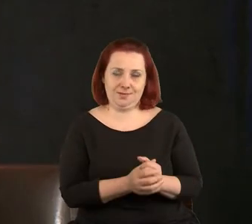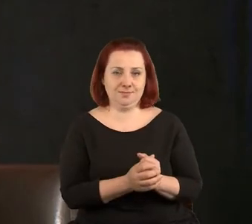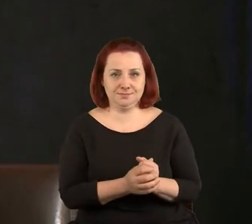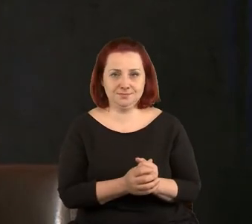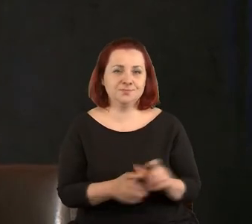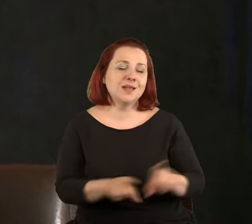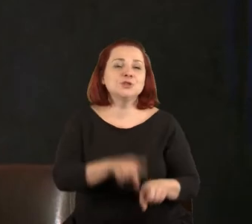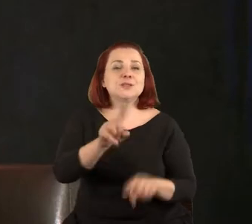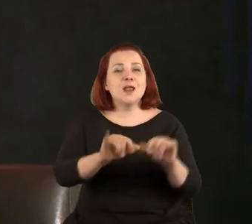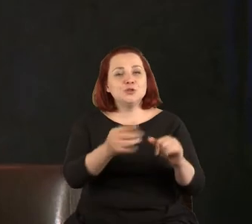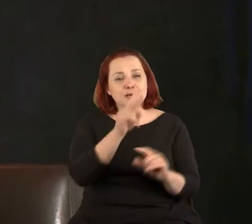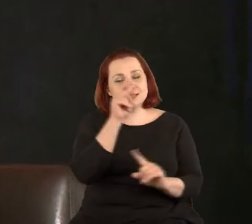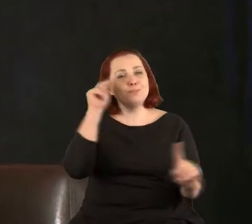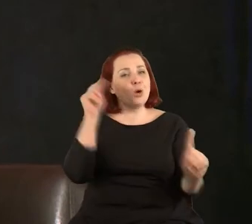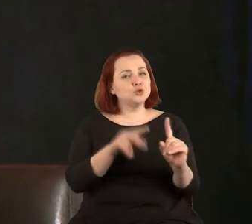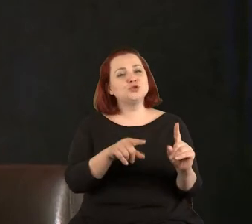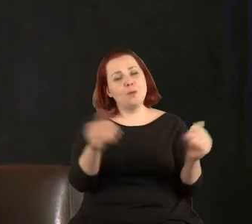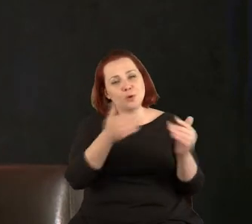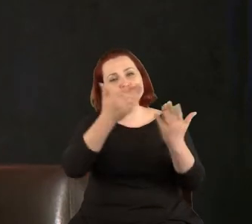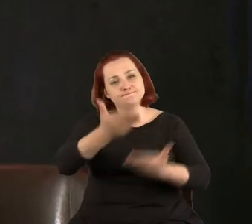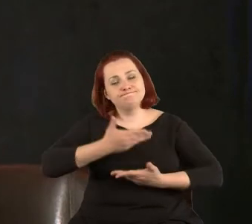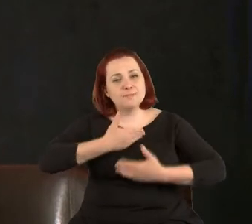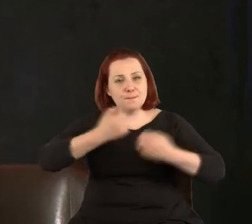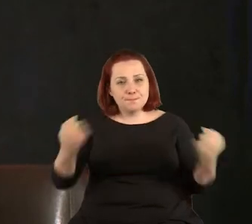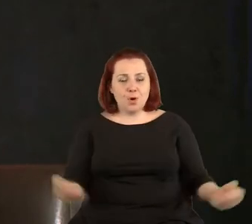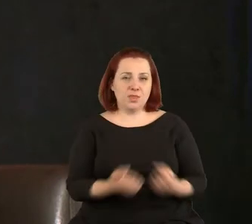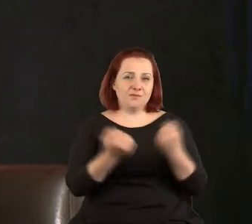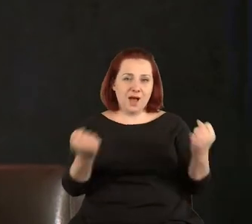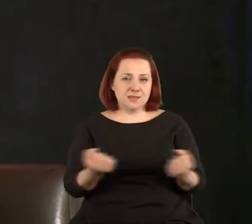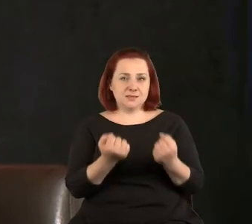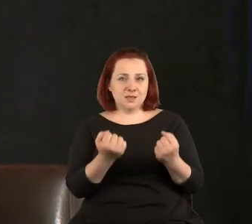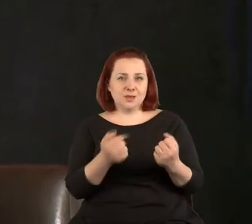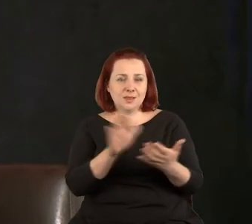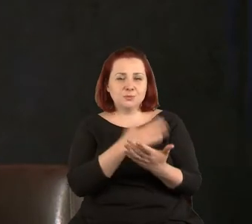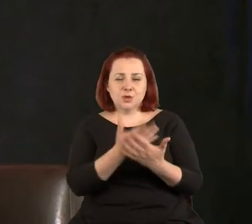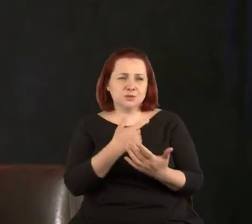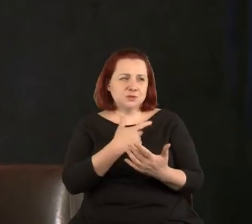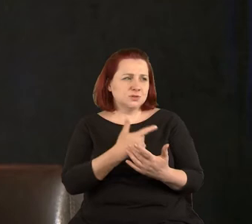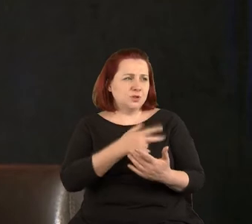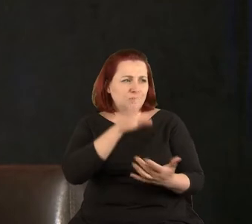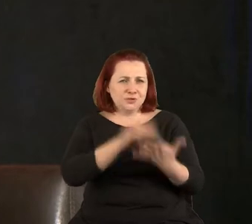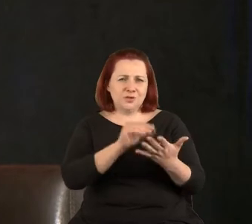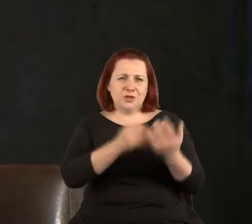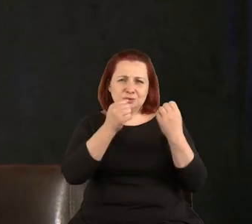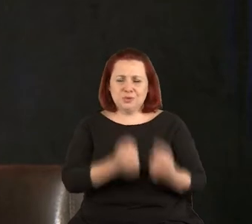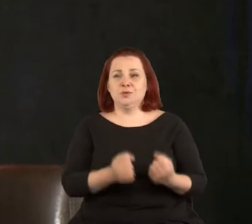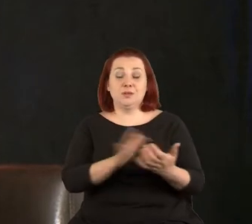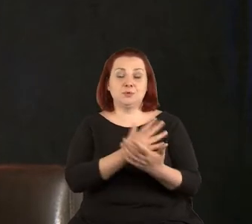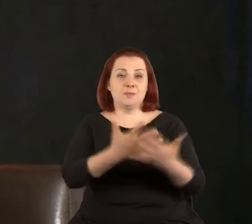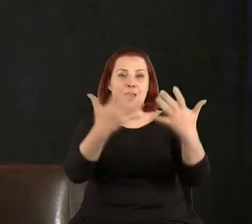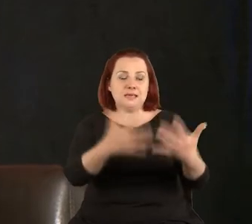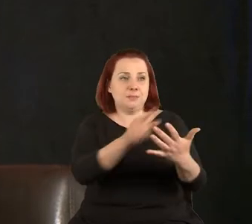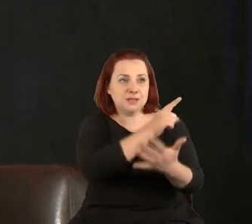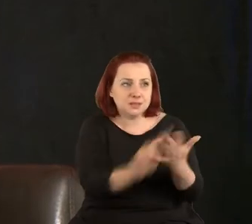zależności jak na to spojrzymy, motywujące, że spada coś trudnego, złego, że nie wiem, nie zdałem egzaminu i